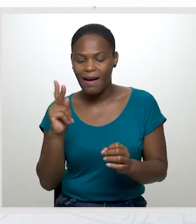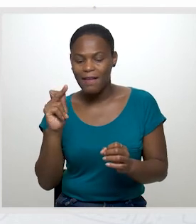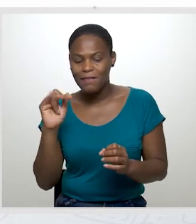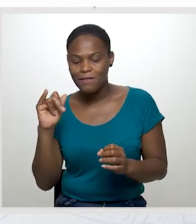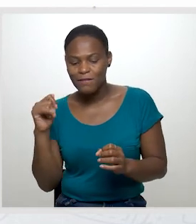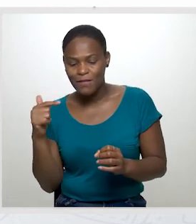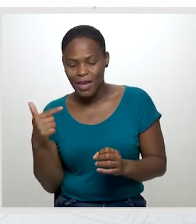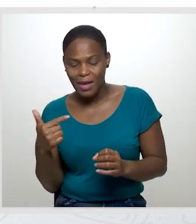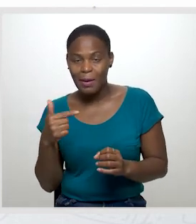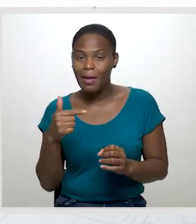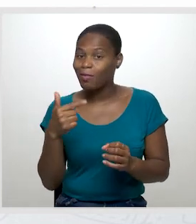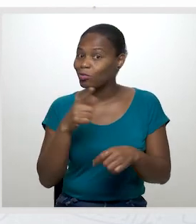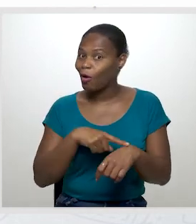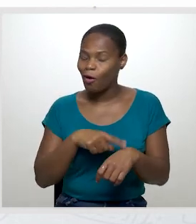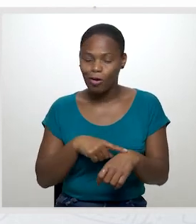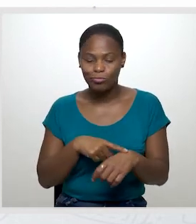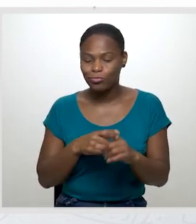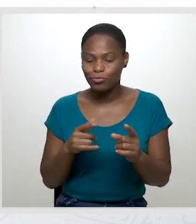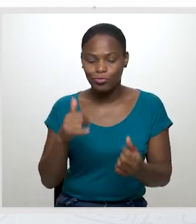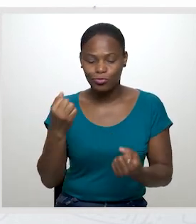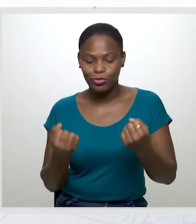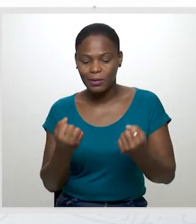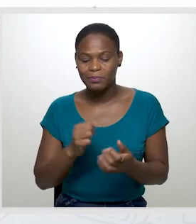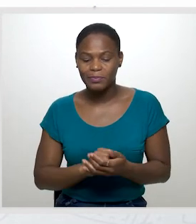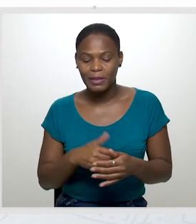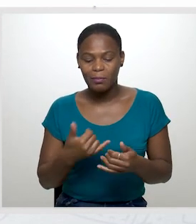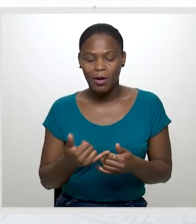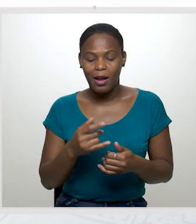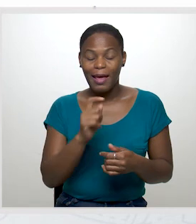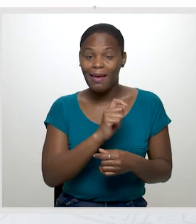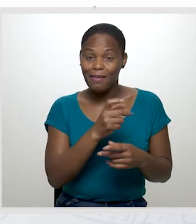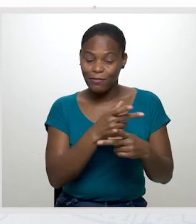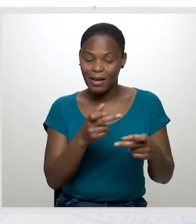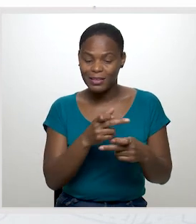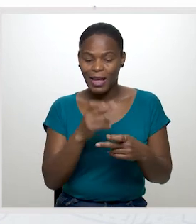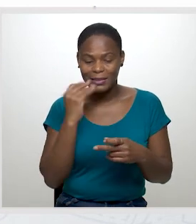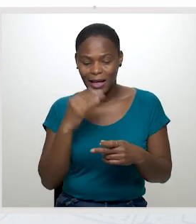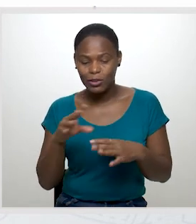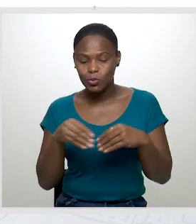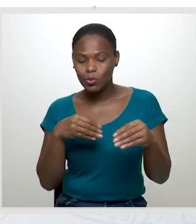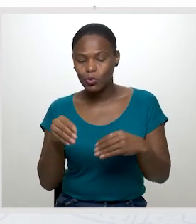dernière phrase, la phrase E. Les enfants jouaient plus souvent à l'extérieur.